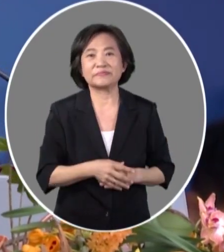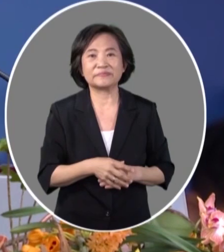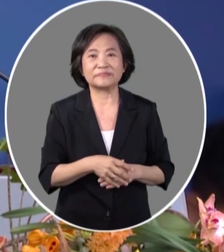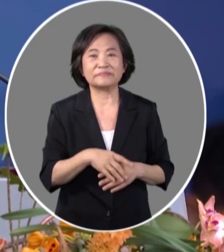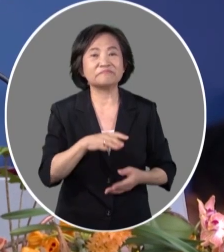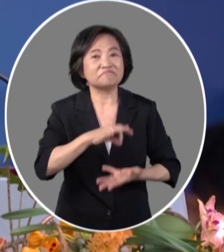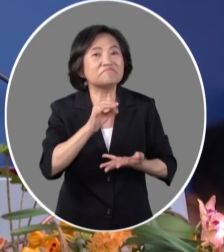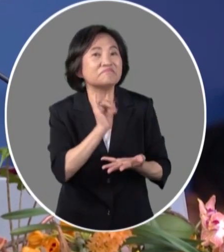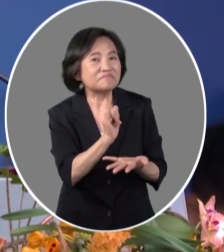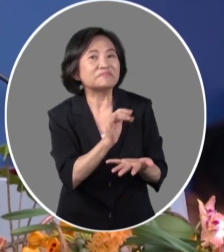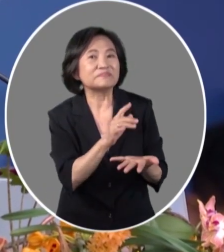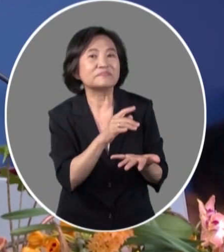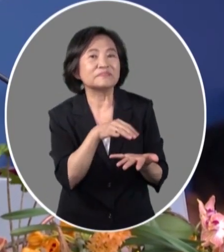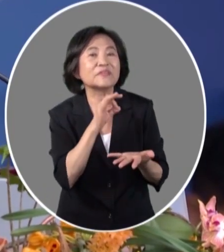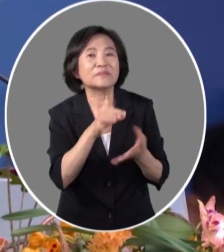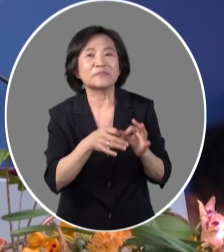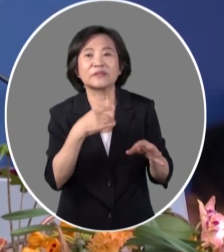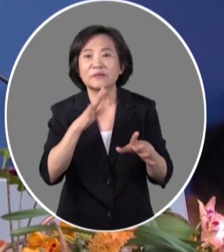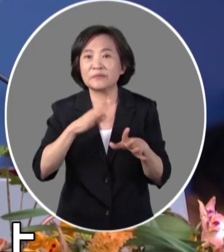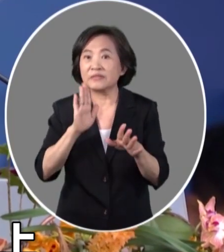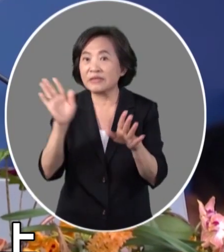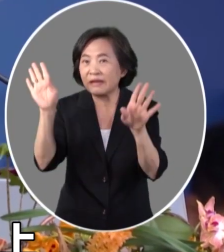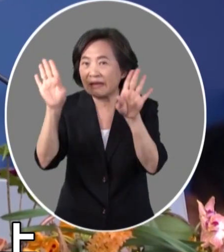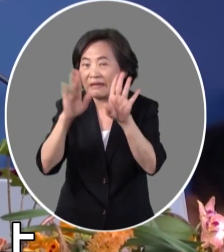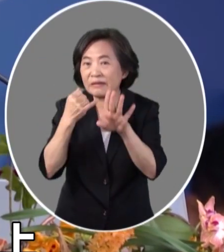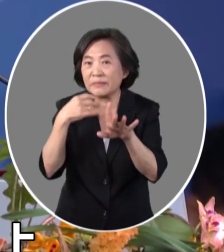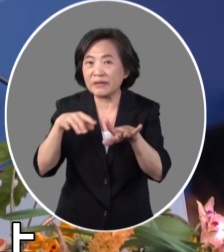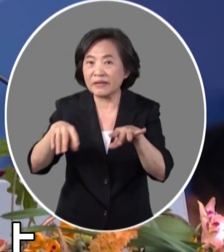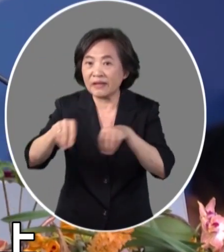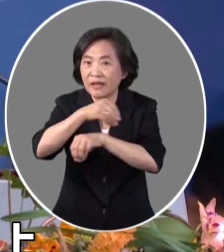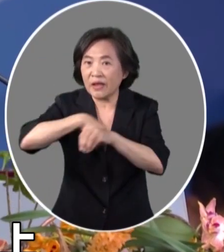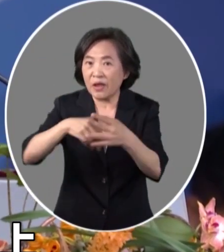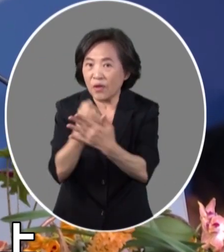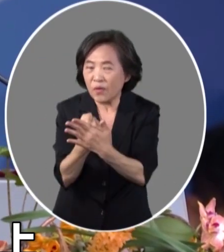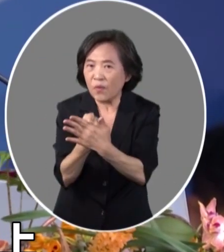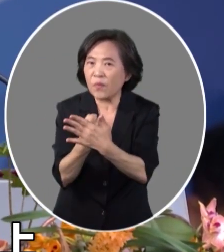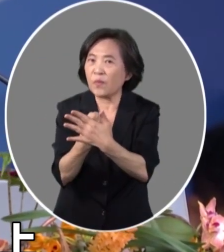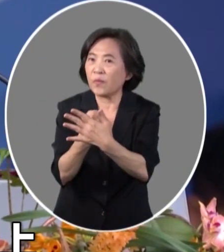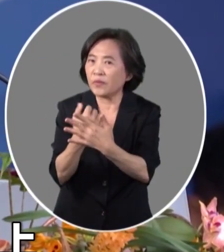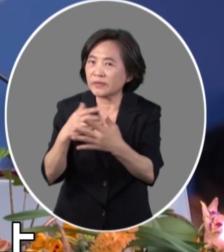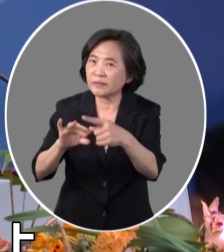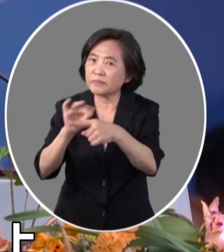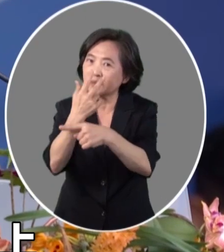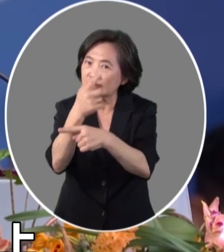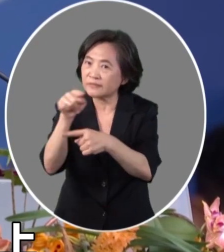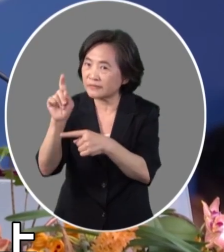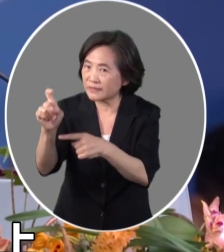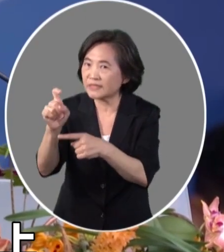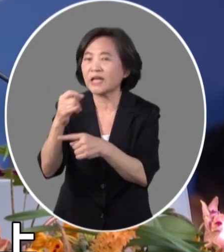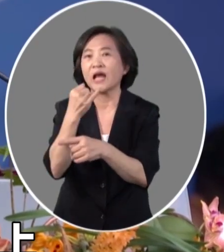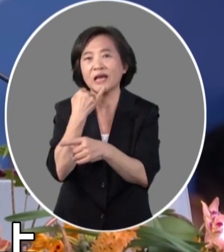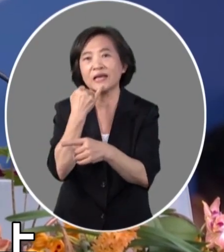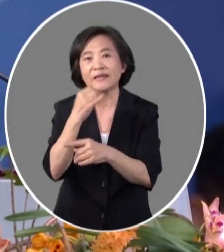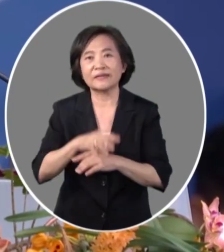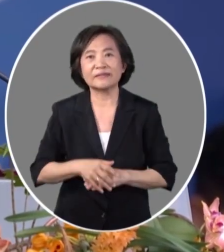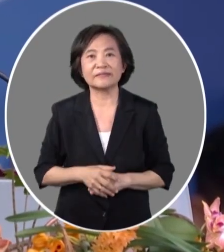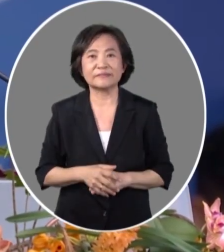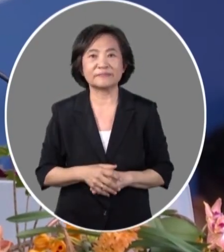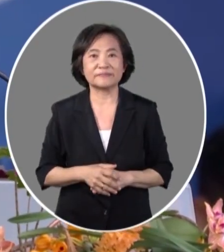时刻，我们的备转容量率也能够维持在7%到10%的稳定状